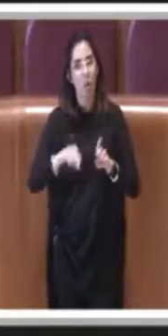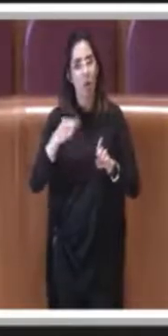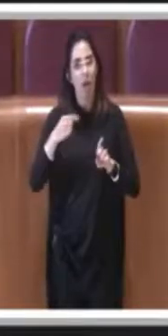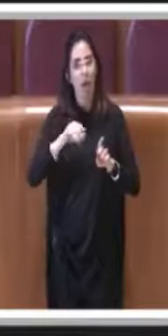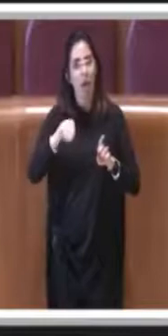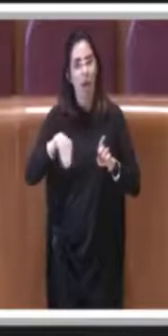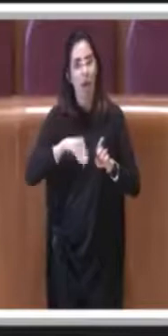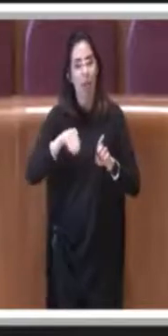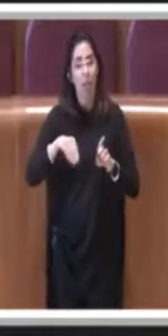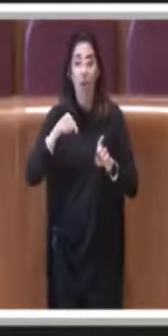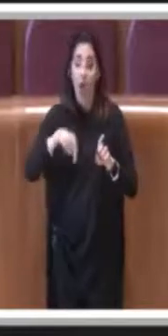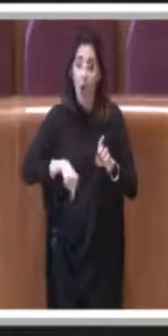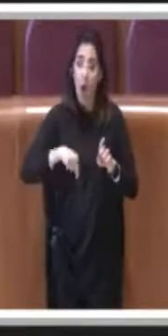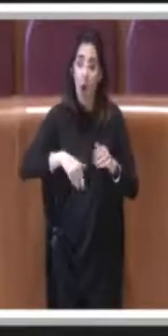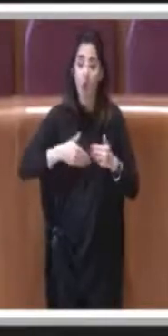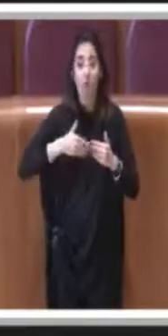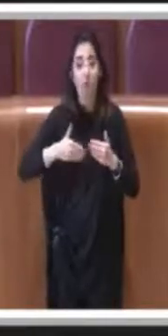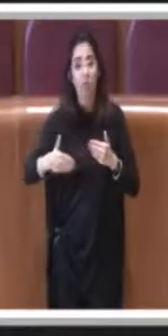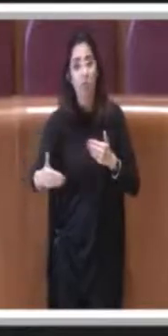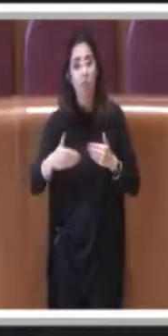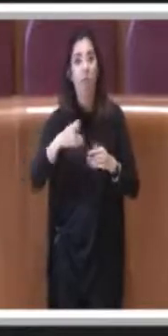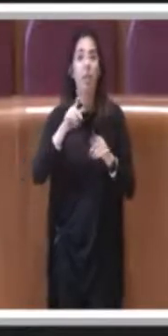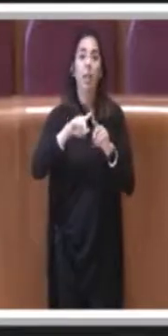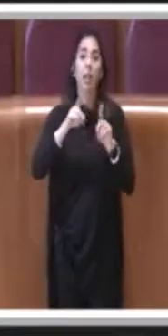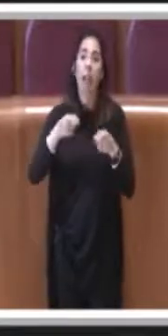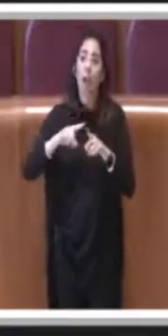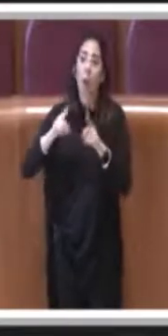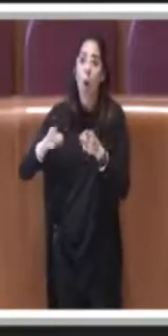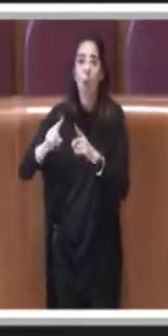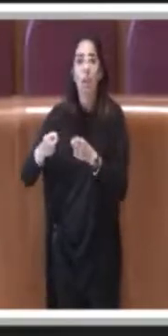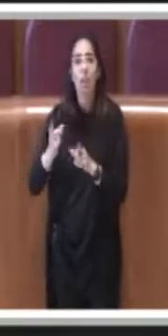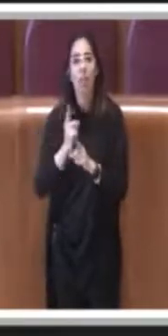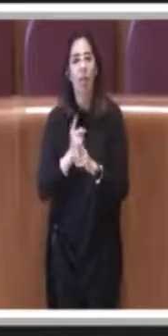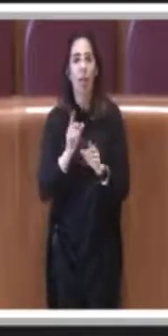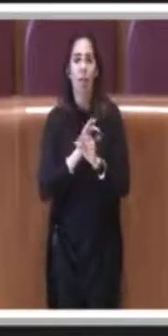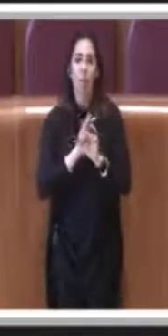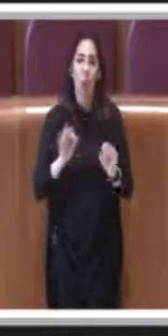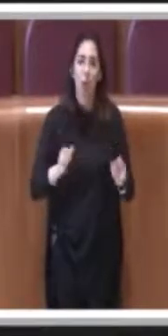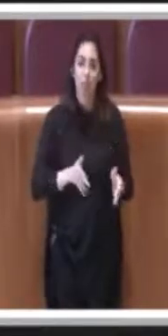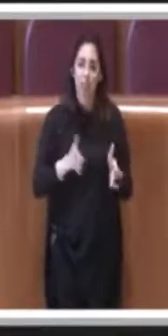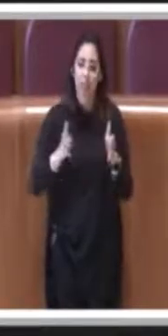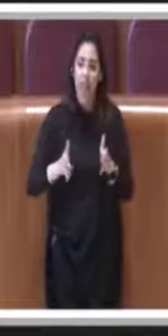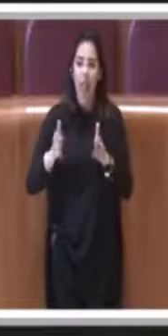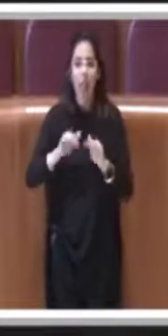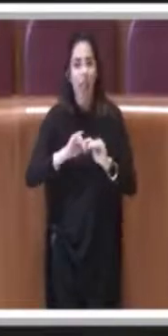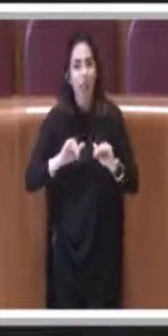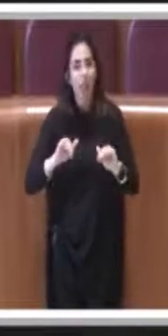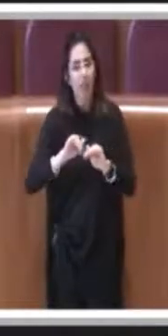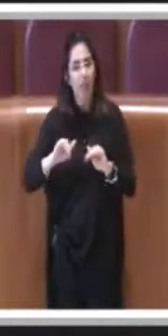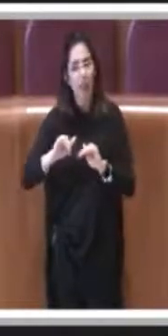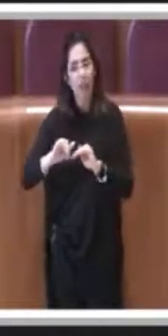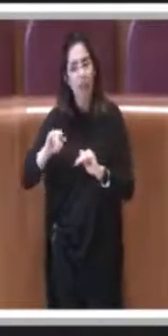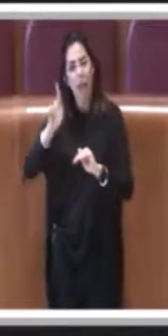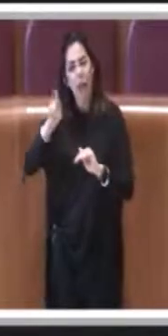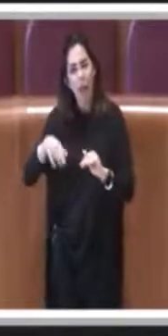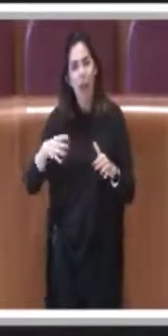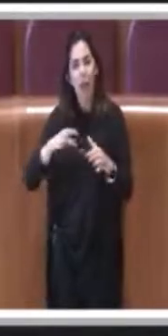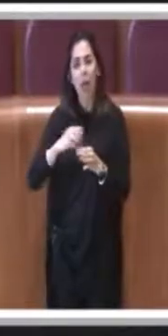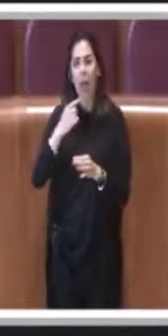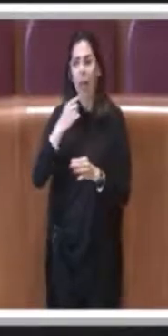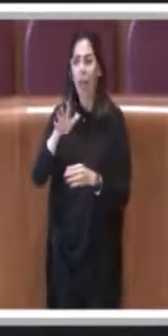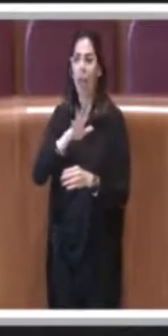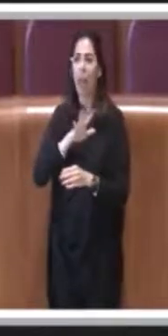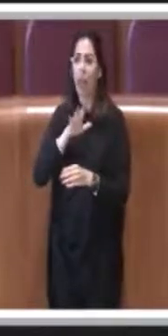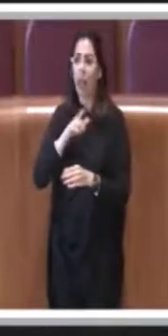dovranno tenere i secchi differenziati anche per i loro clienti, in modo tale che quando poi l'andranno a gettare l'avranno